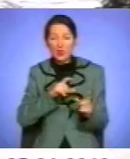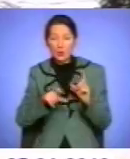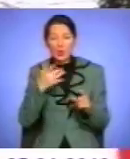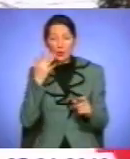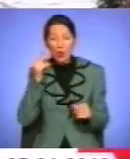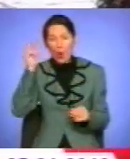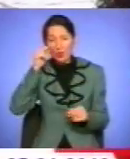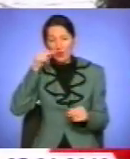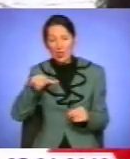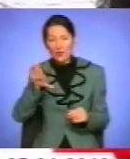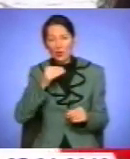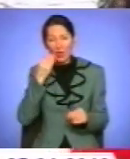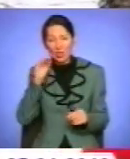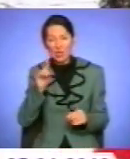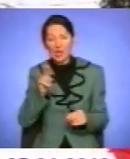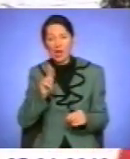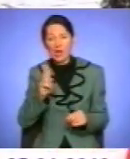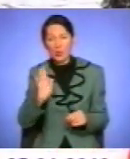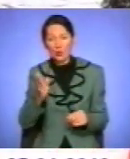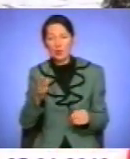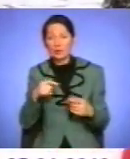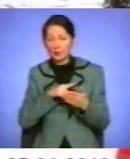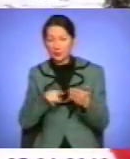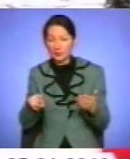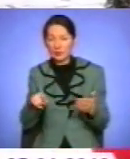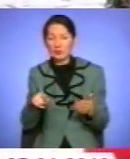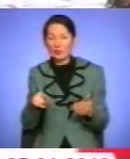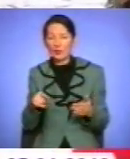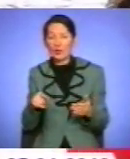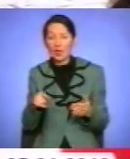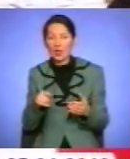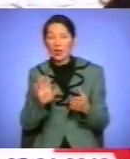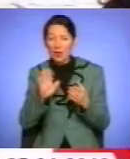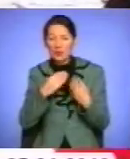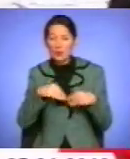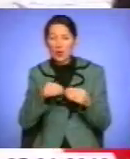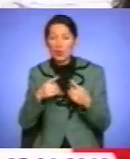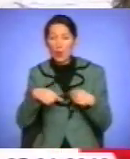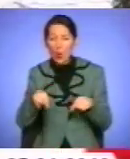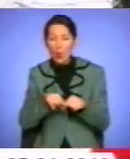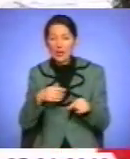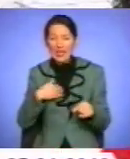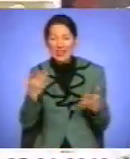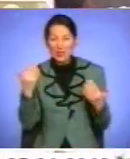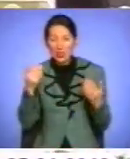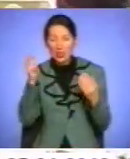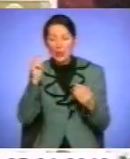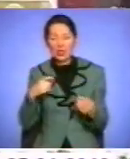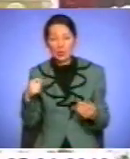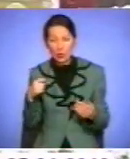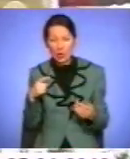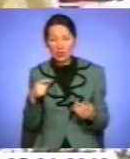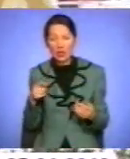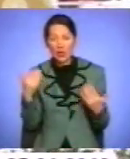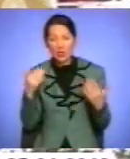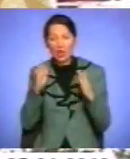будете відзначатися? В чесному колі сім'ї, так як вихідні приїхала з Одеси з навчання. Тому вдома. Отож,